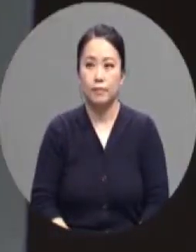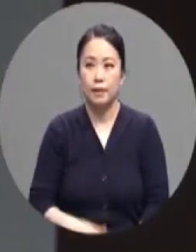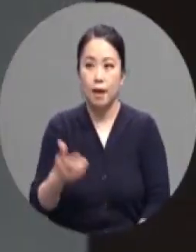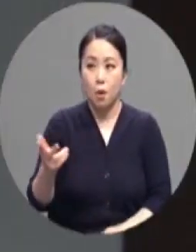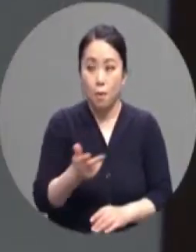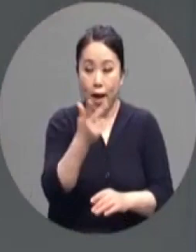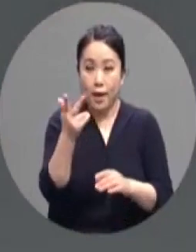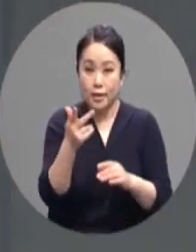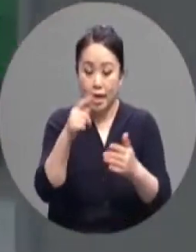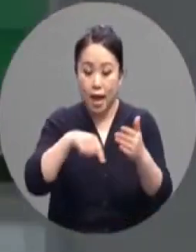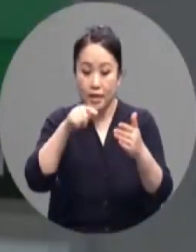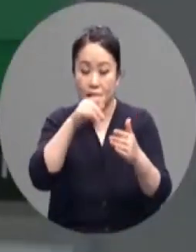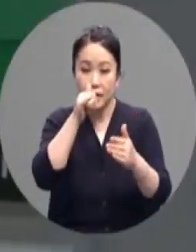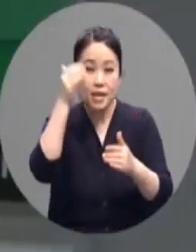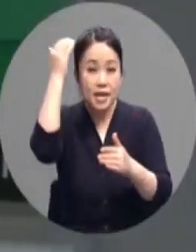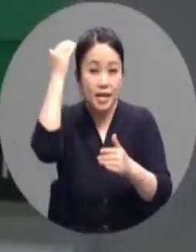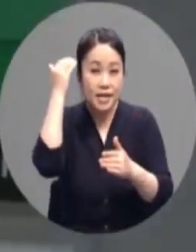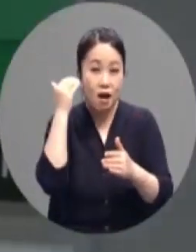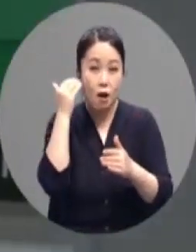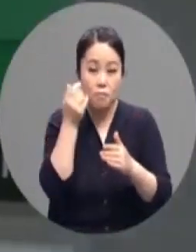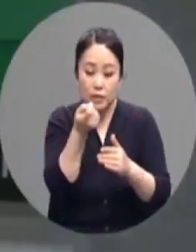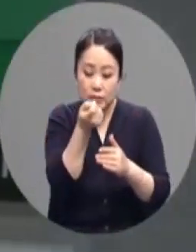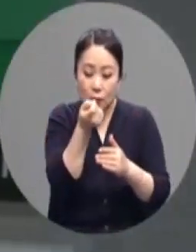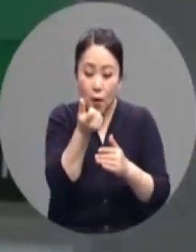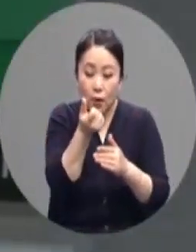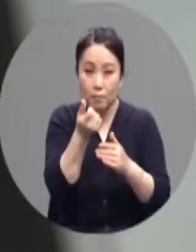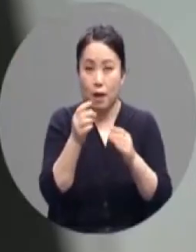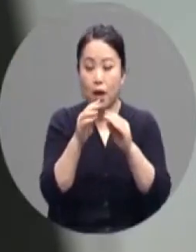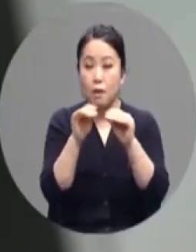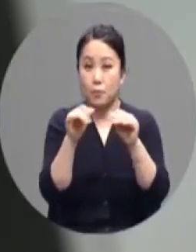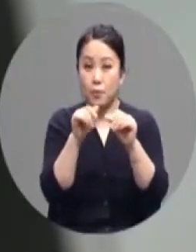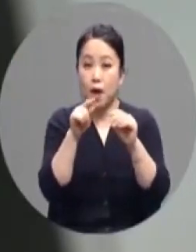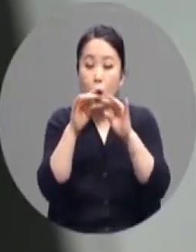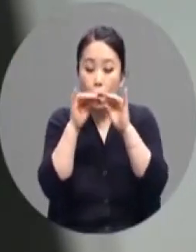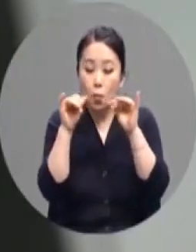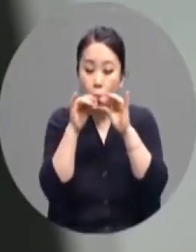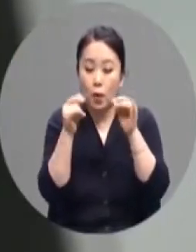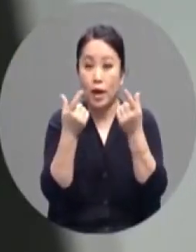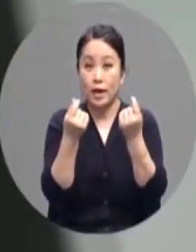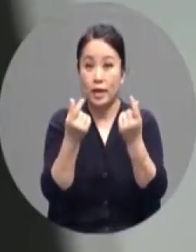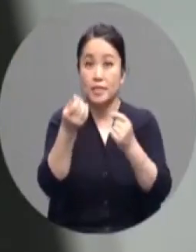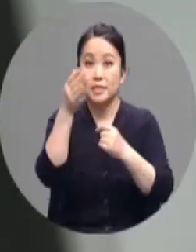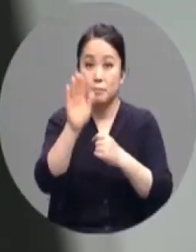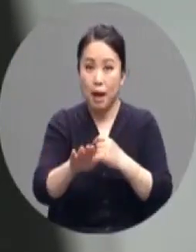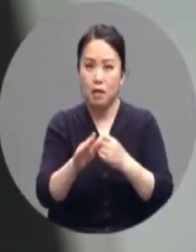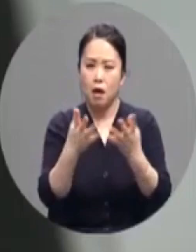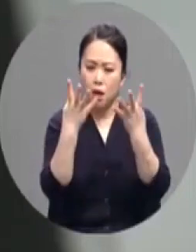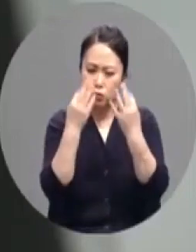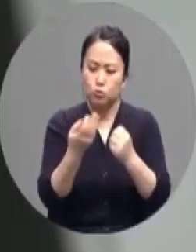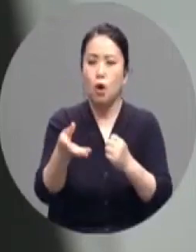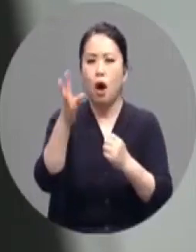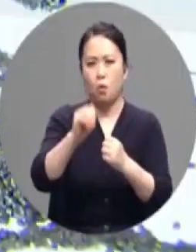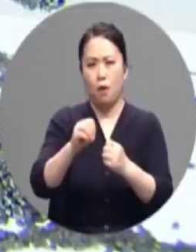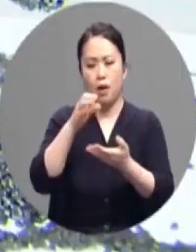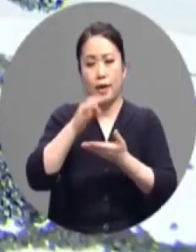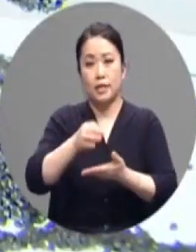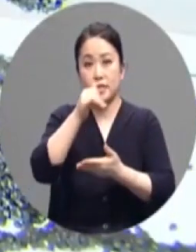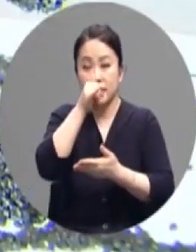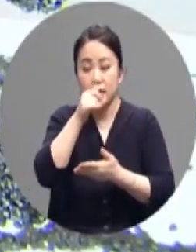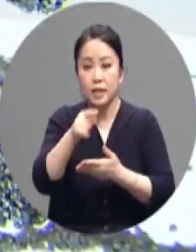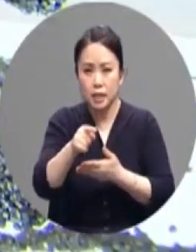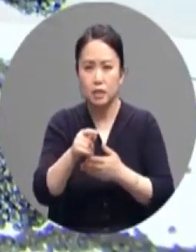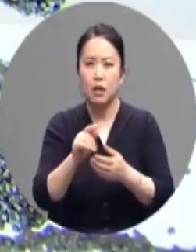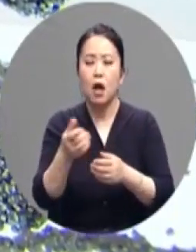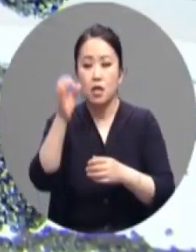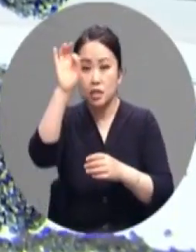와인잔 안에 담긴 검은 빛깔의 초소형 부품들. 모래 알갱이처럼 보이지만 수억 원의 가치를 가진 고부가 첨단